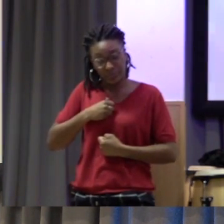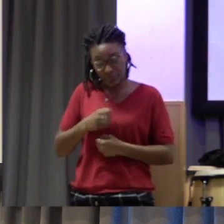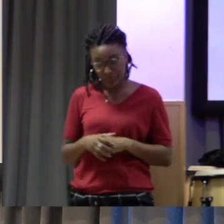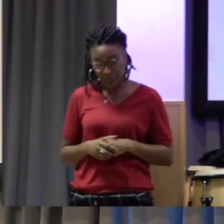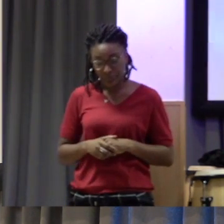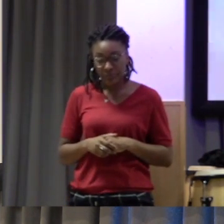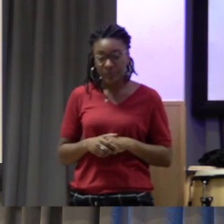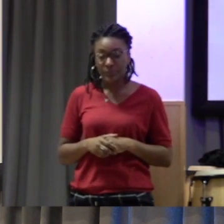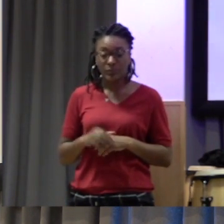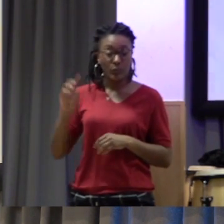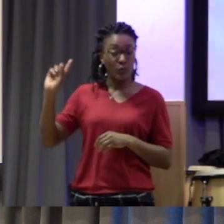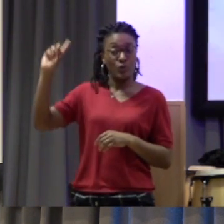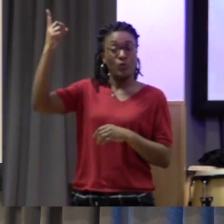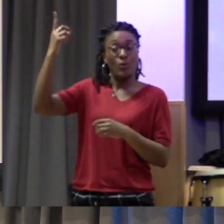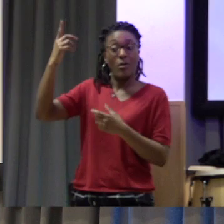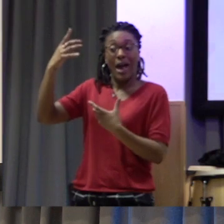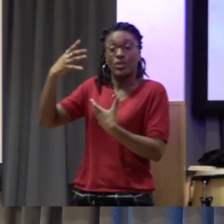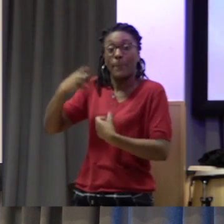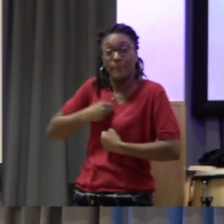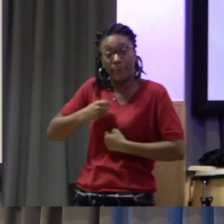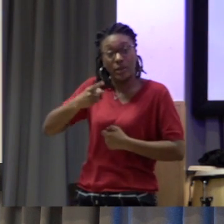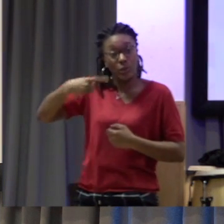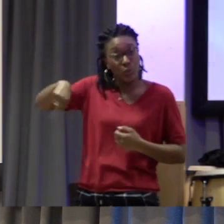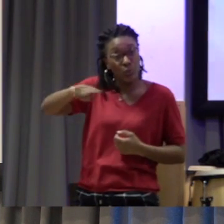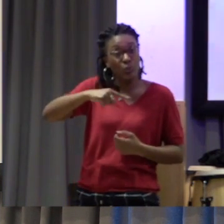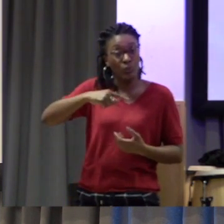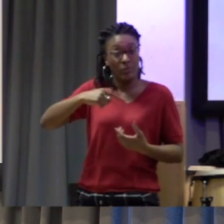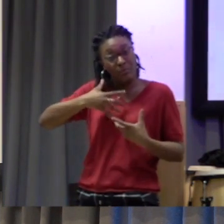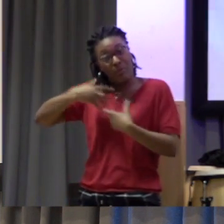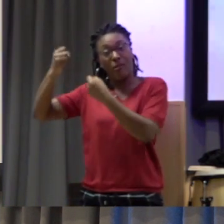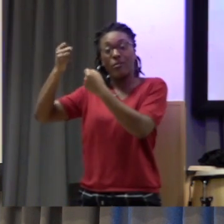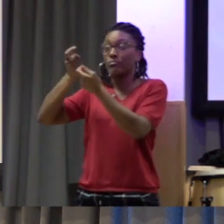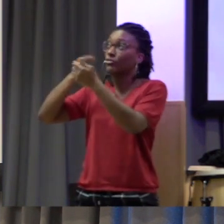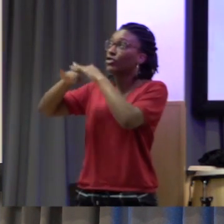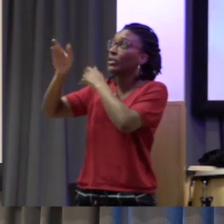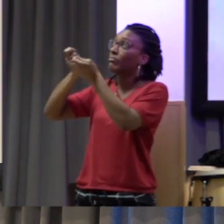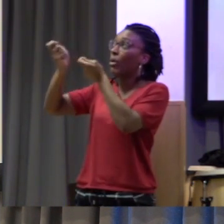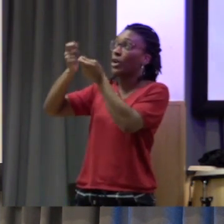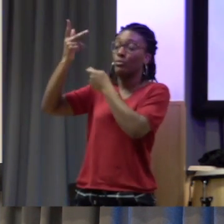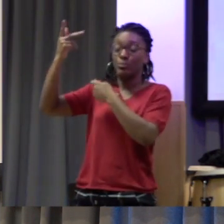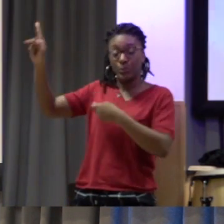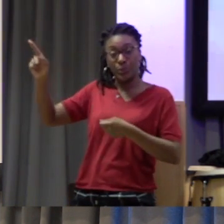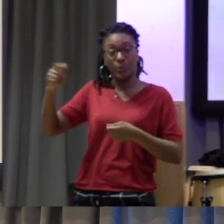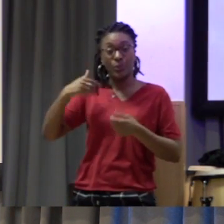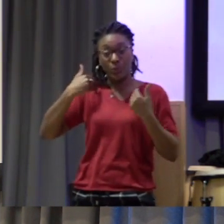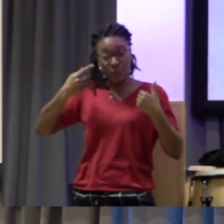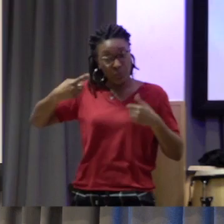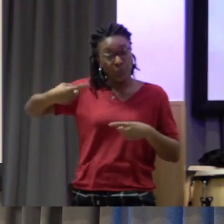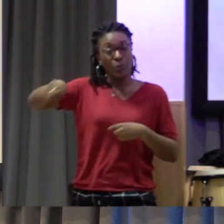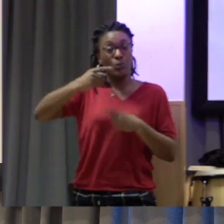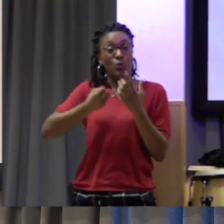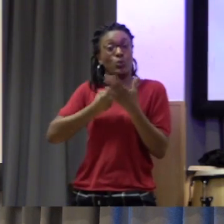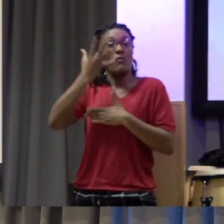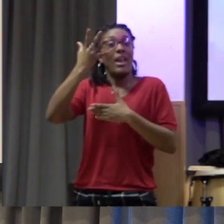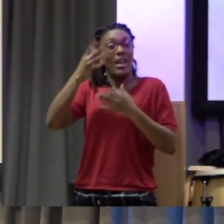Dieu nous a pris dans son royaume. Et cette nouvelle nation est constituée